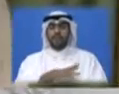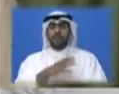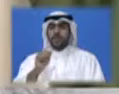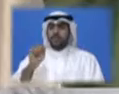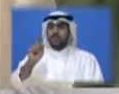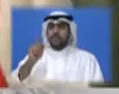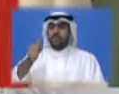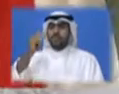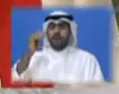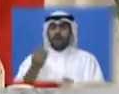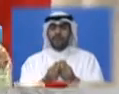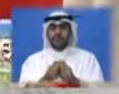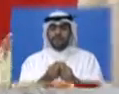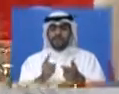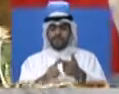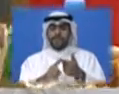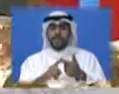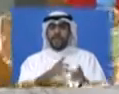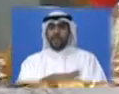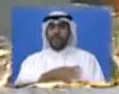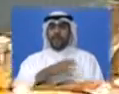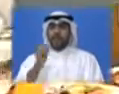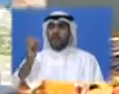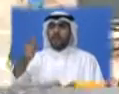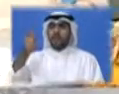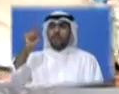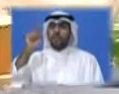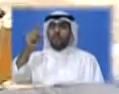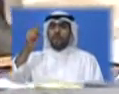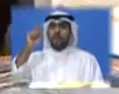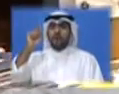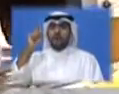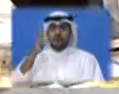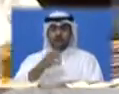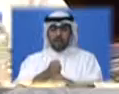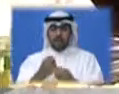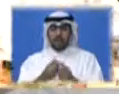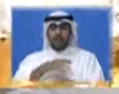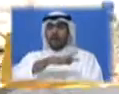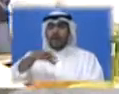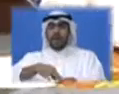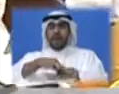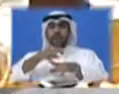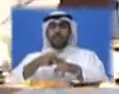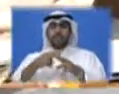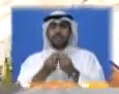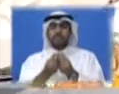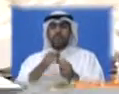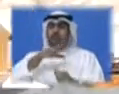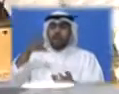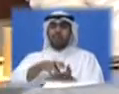الأمير وسمو ولي عهده الأمين حفظهما الله ورعاهما وللشعب الكويتي الكريم والأمة